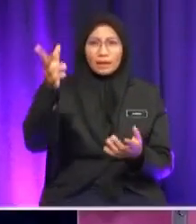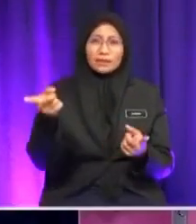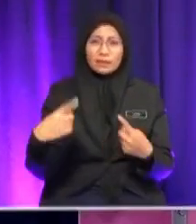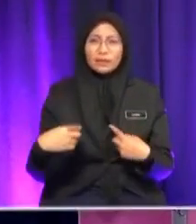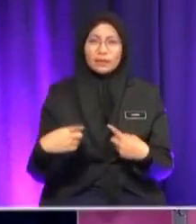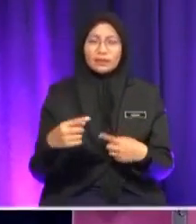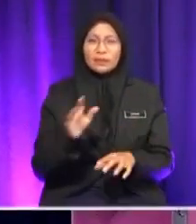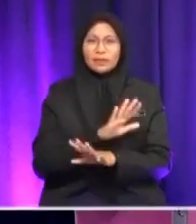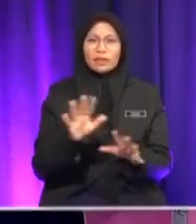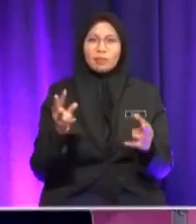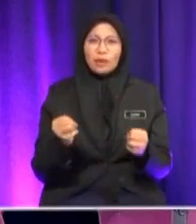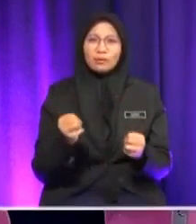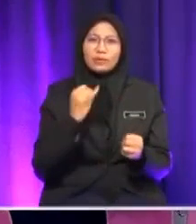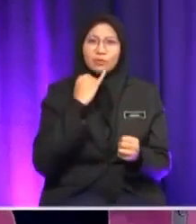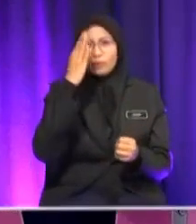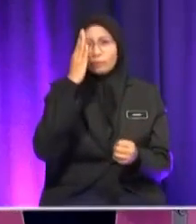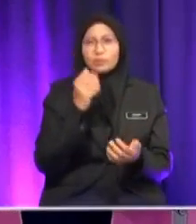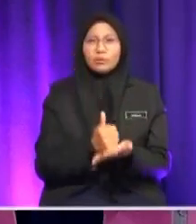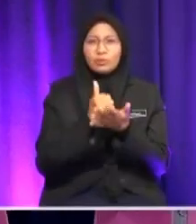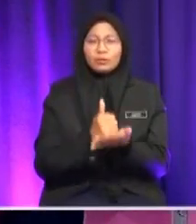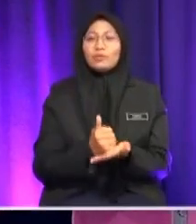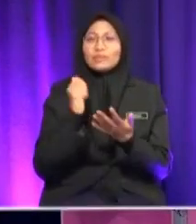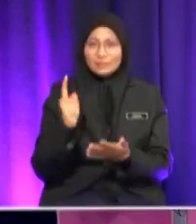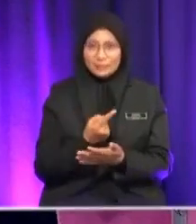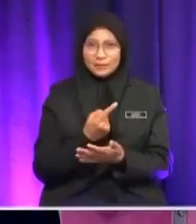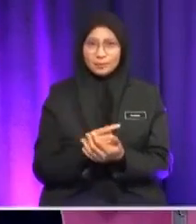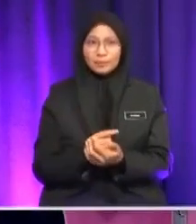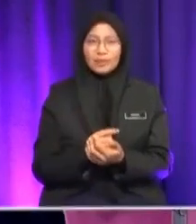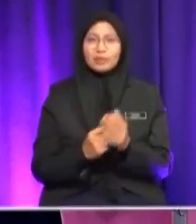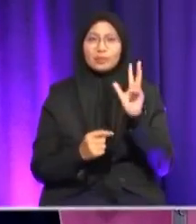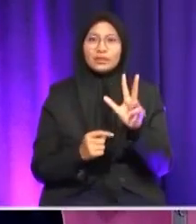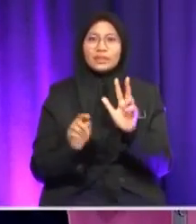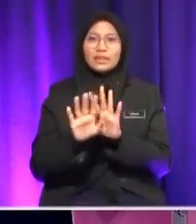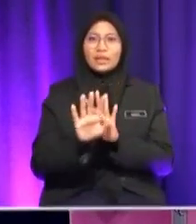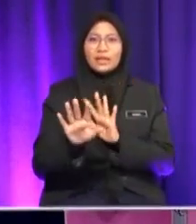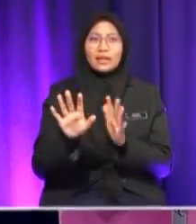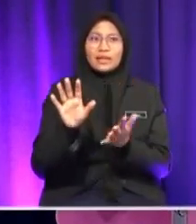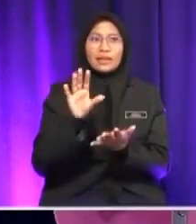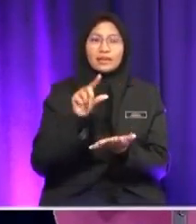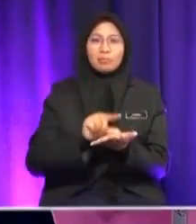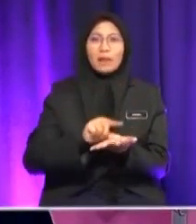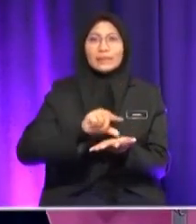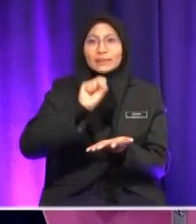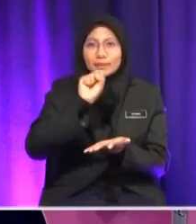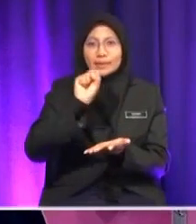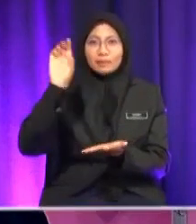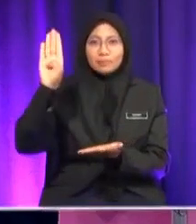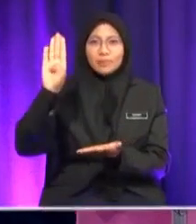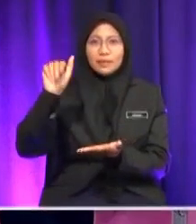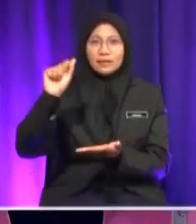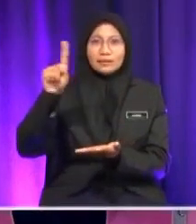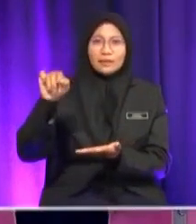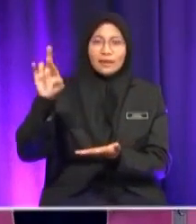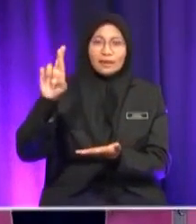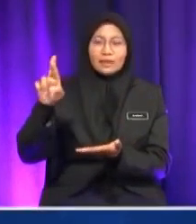ibu bapa. Betul. Kita. Setuju. Seterusnya, yang kedua, mengelakkan pembaziran. Contohnya, membeli mengikut perancangan.